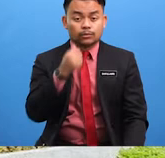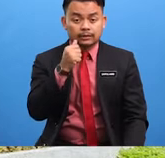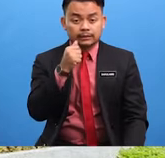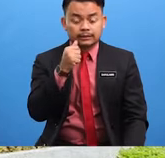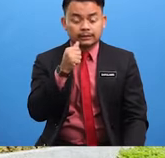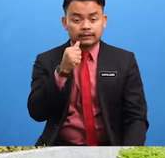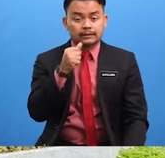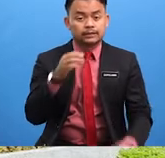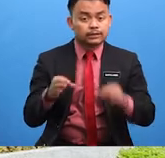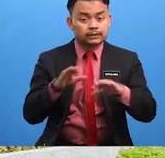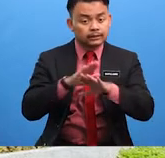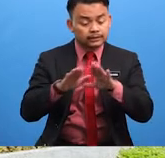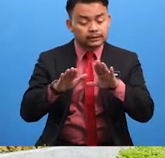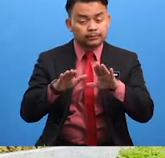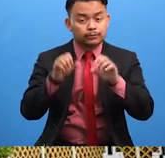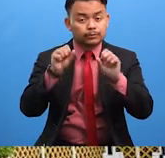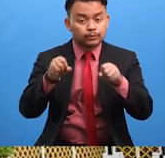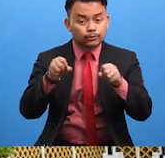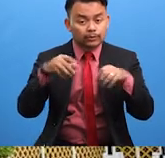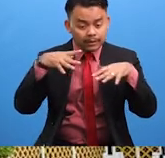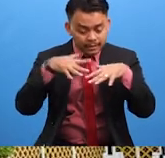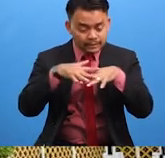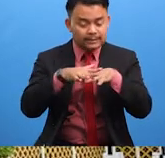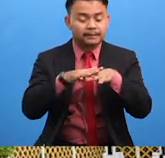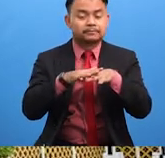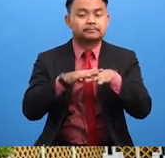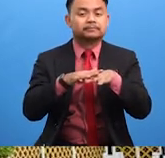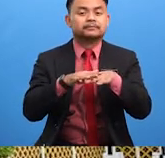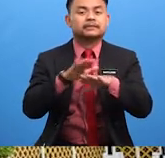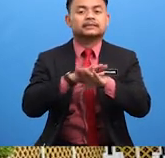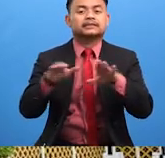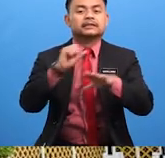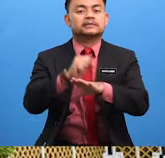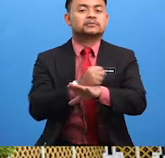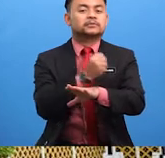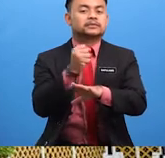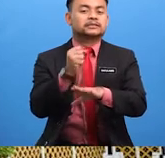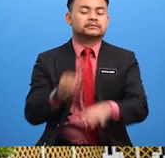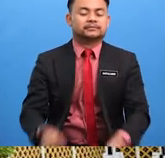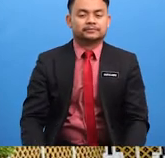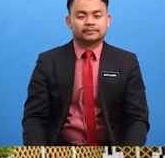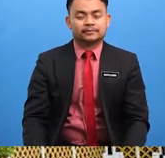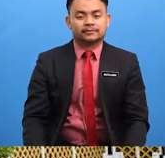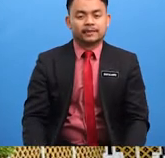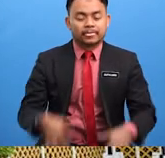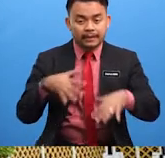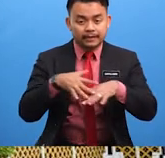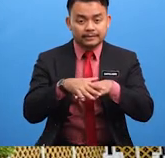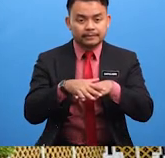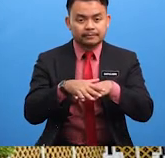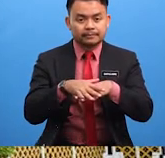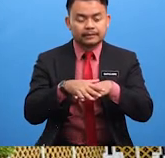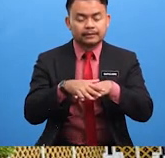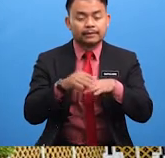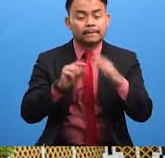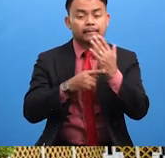tidak mahir dalam seni anyaman. Seni anyaman dipercayai bermula dan berkembang tanpa menerima pengaruh